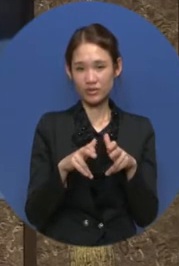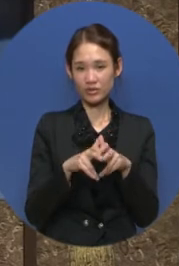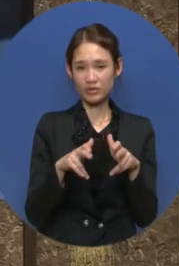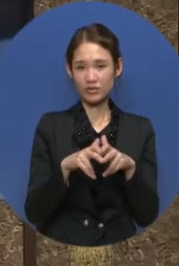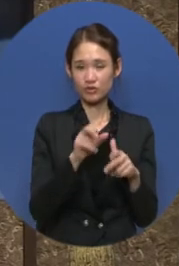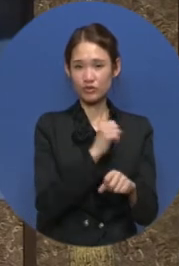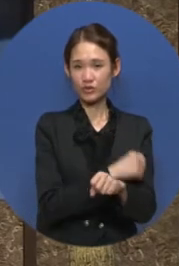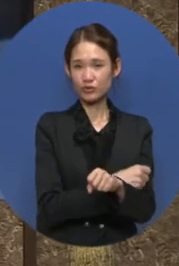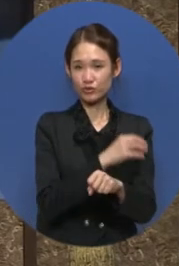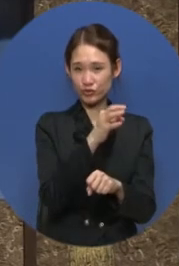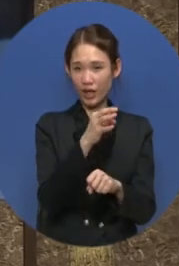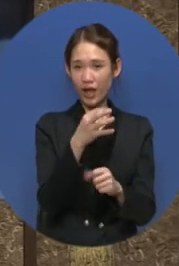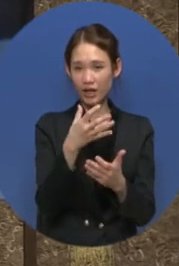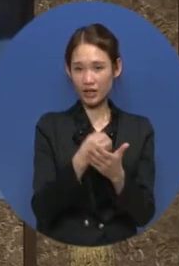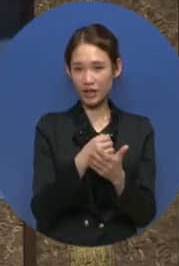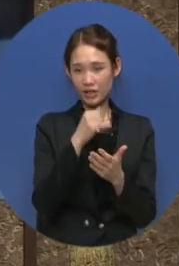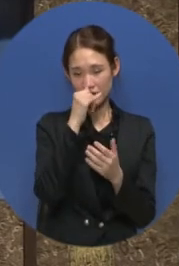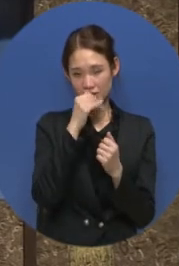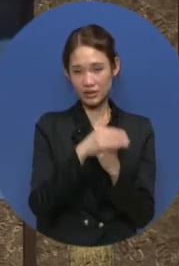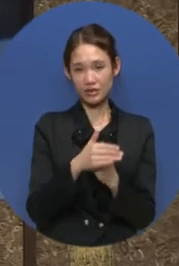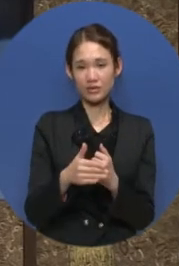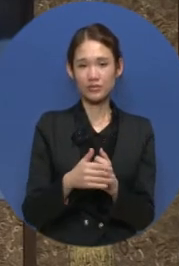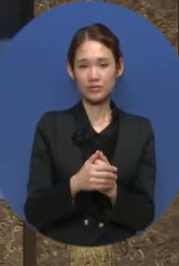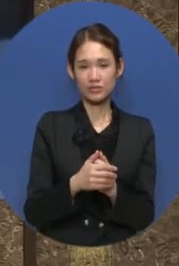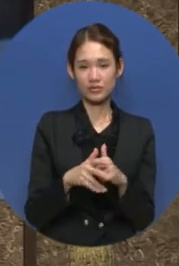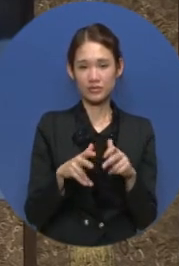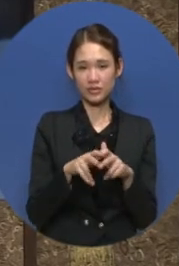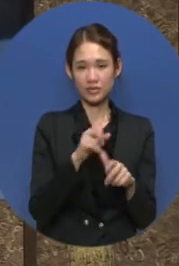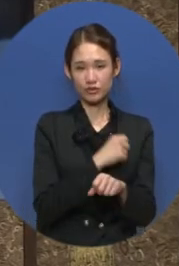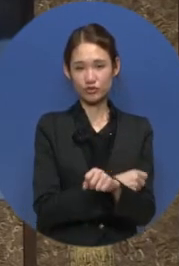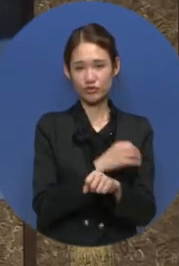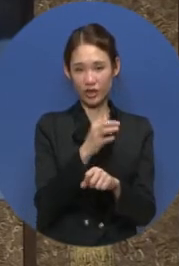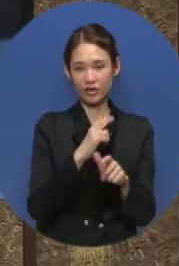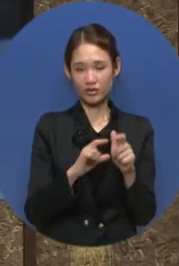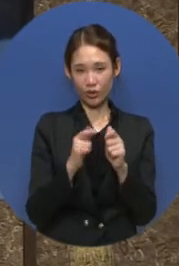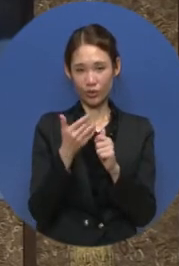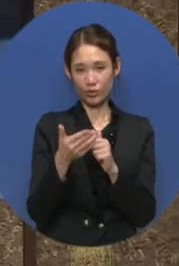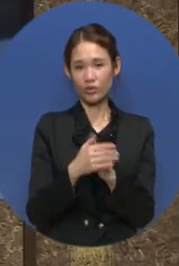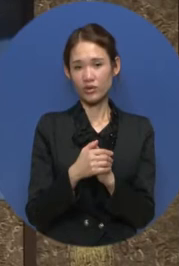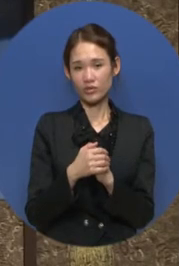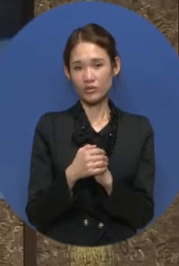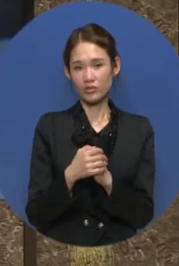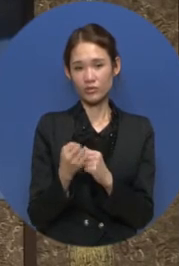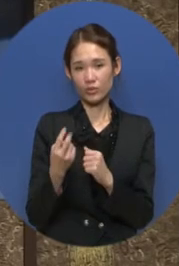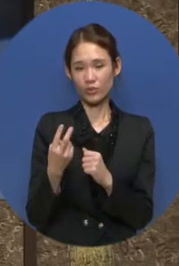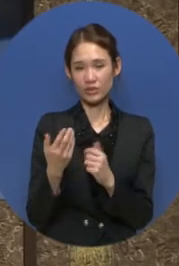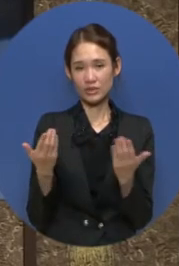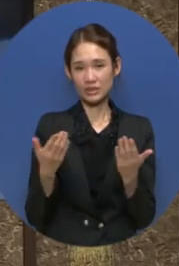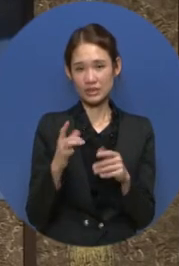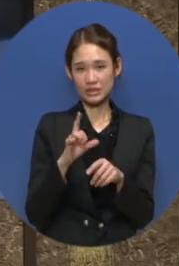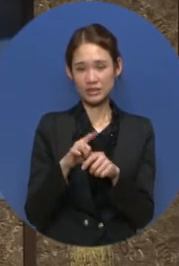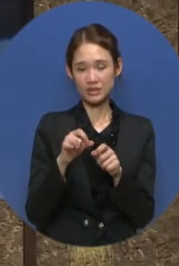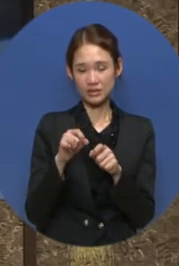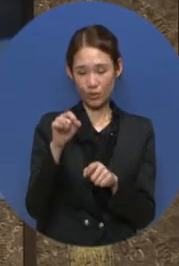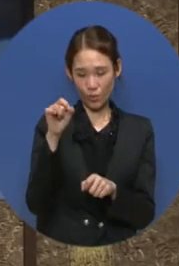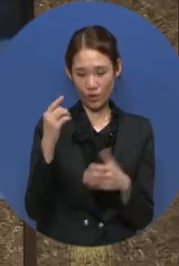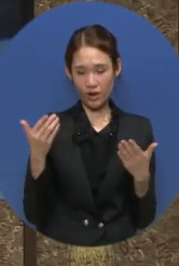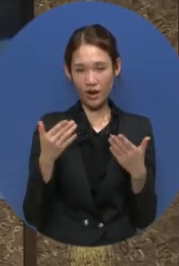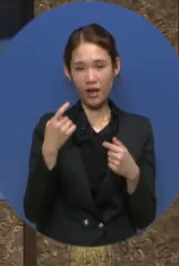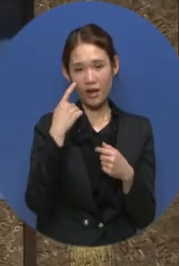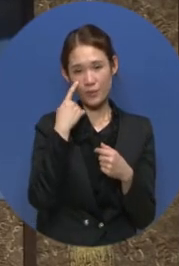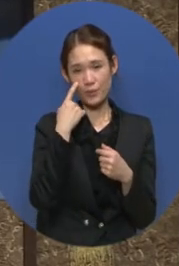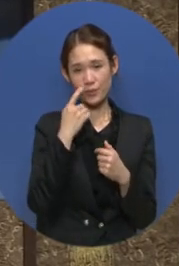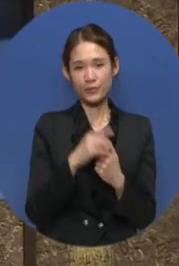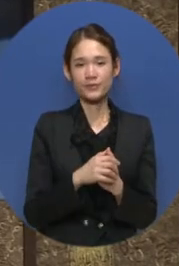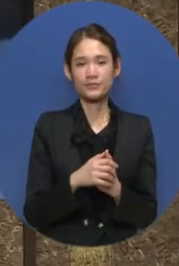장인에게는 장인 수당이 별도로 나오니까 네. 장인 수당을 더 주는 거죠. 그리고 이제 또 이 일을 오래 하다